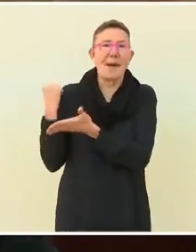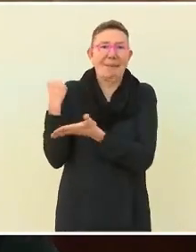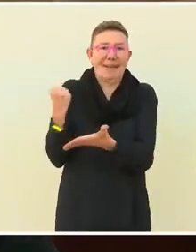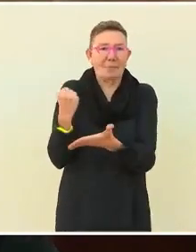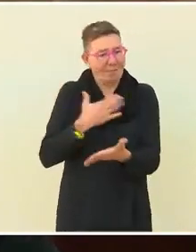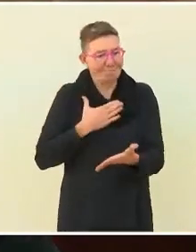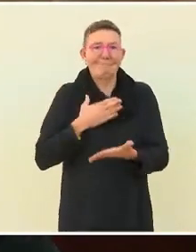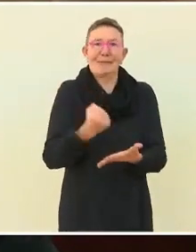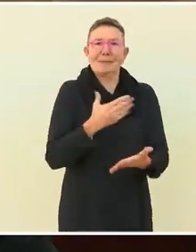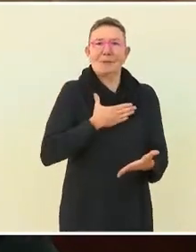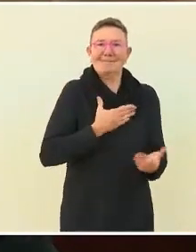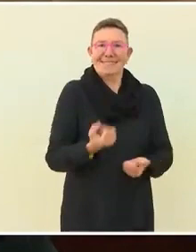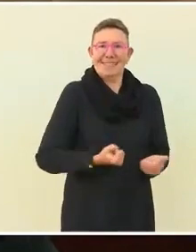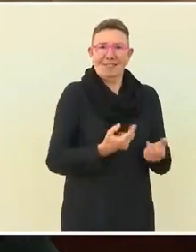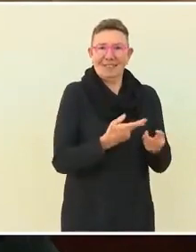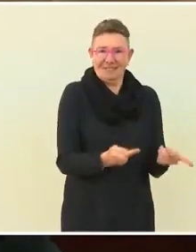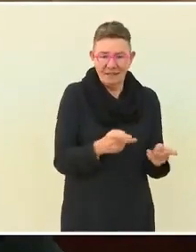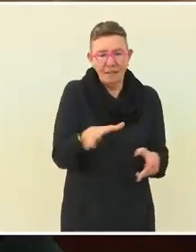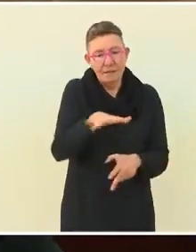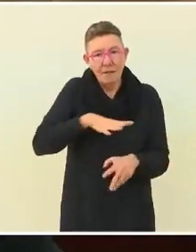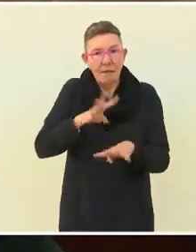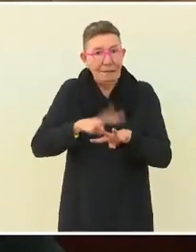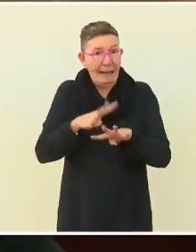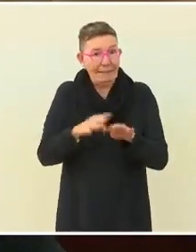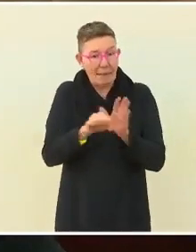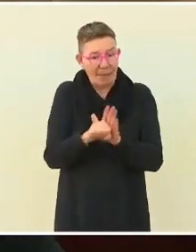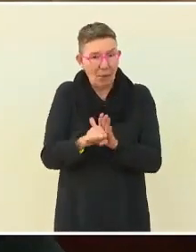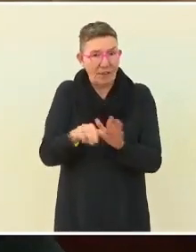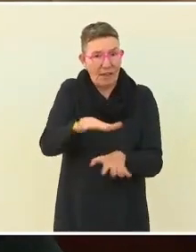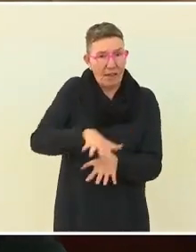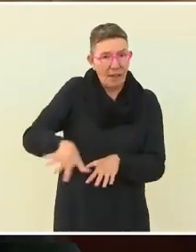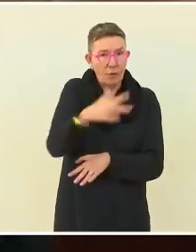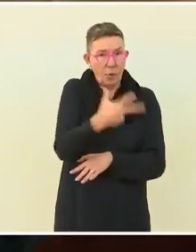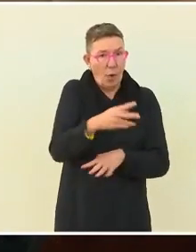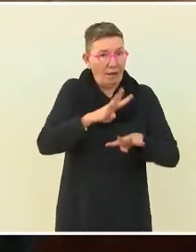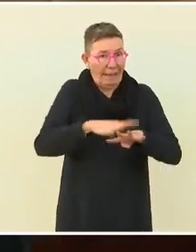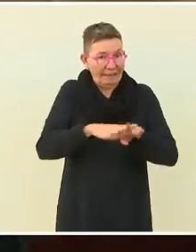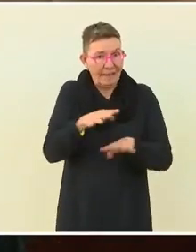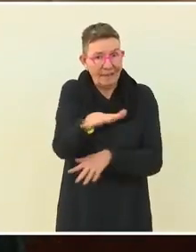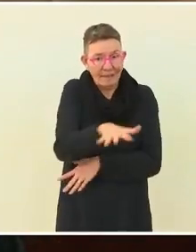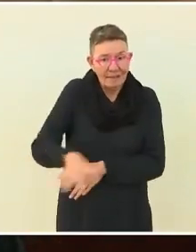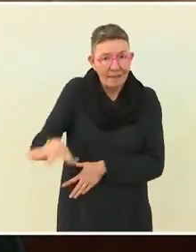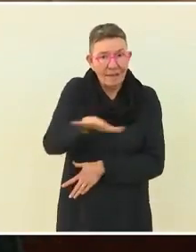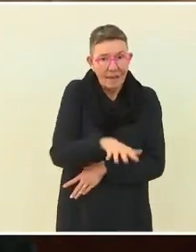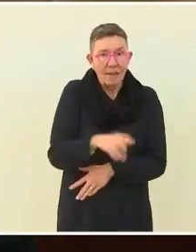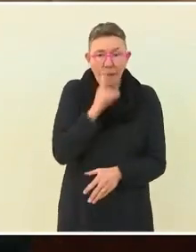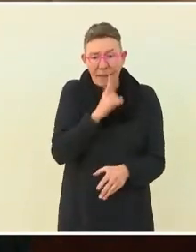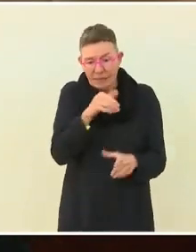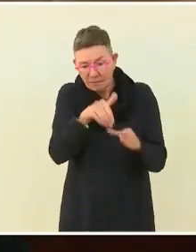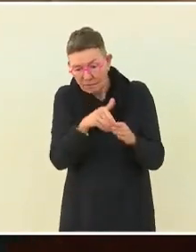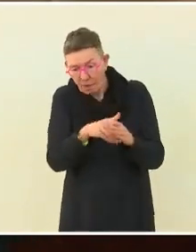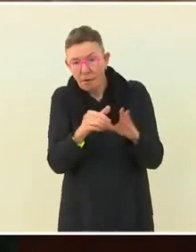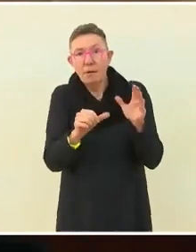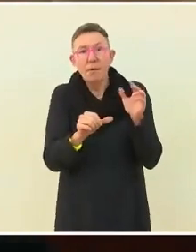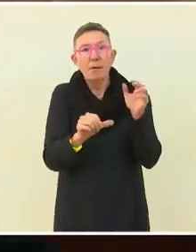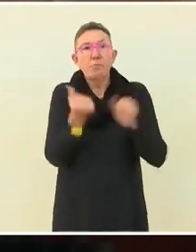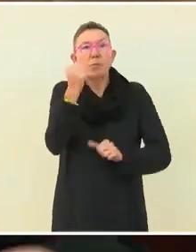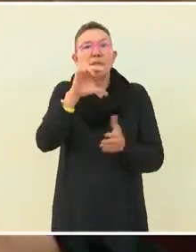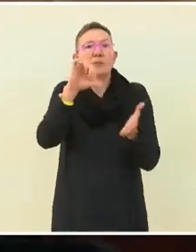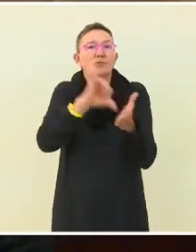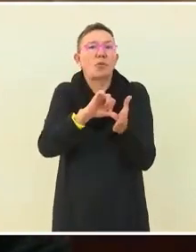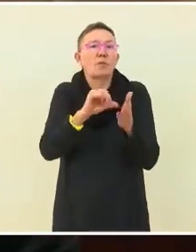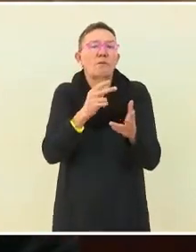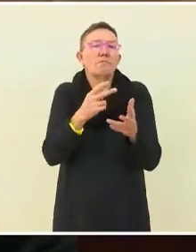quartiers prioritaires politiques de la ville, ces 3 quartiers de veille active, Brest est aujourd'hui le premier centre urbain du